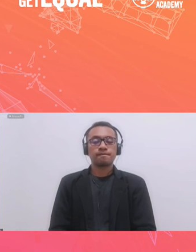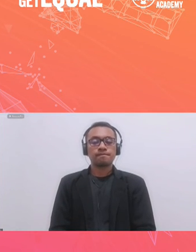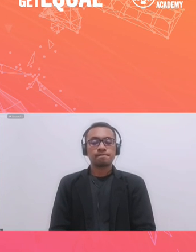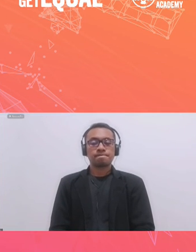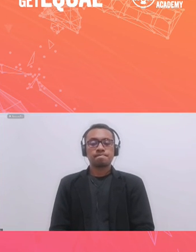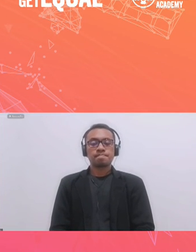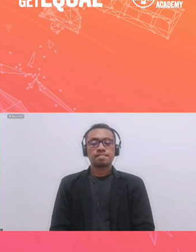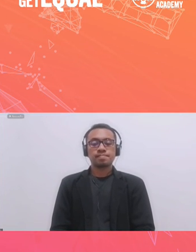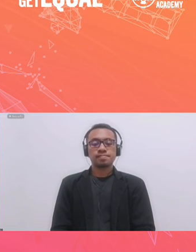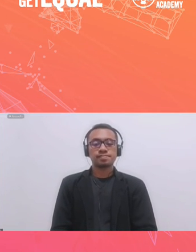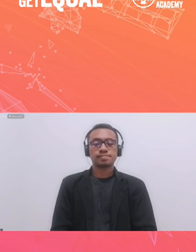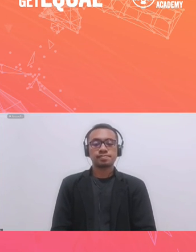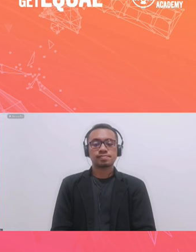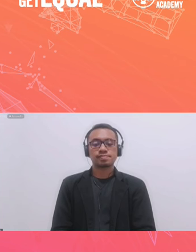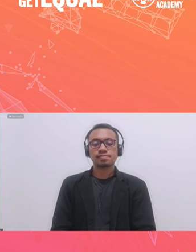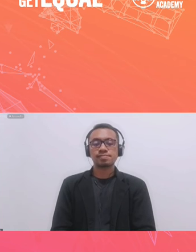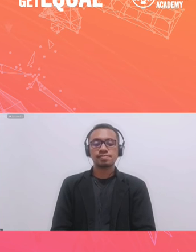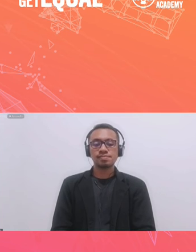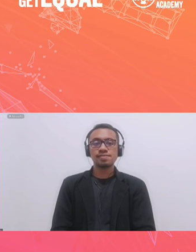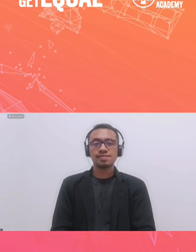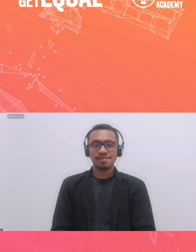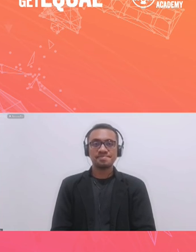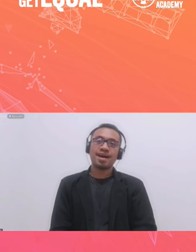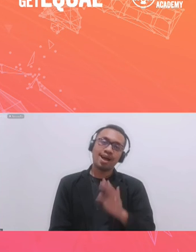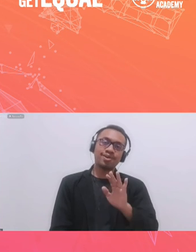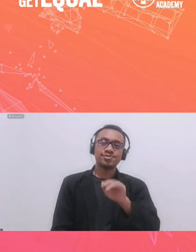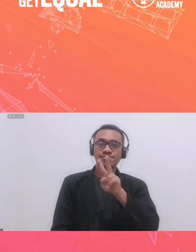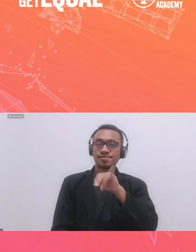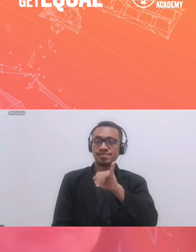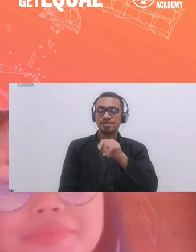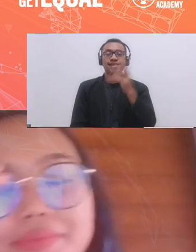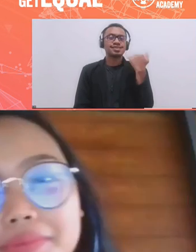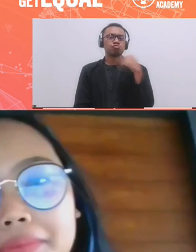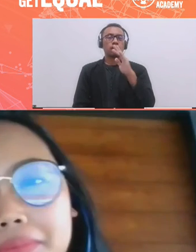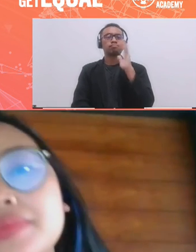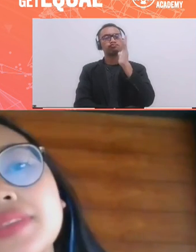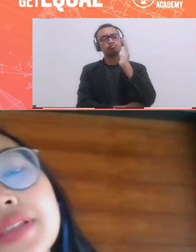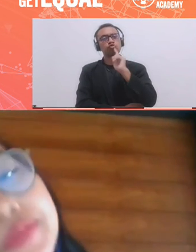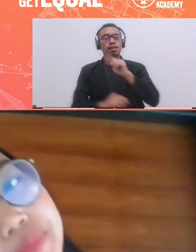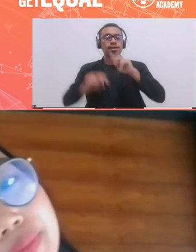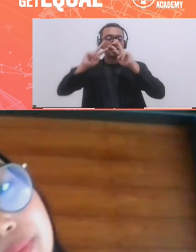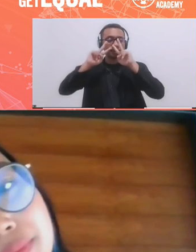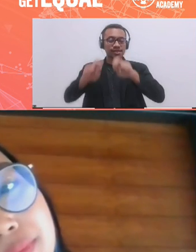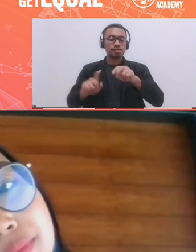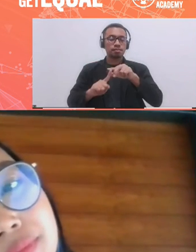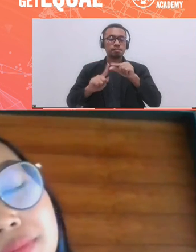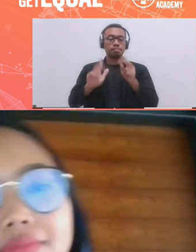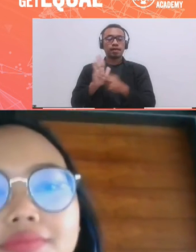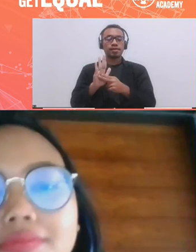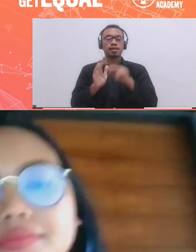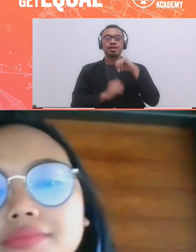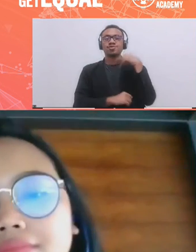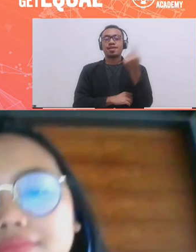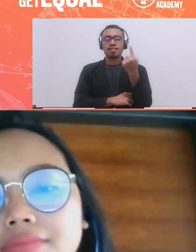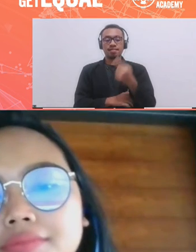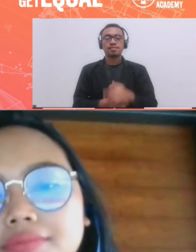Hai. Gimana, Kak Vivi? Tadi kita sudah ada paparan juga tuh berkaitan dengan riset yang dilakukan oleh Plan Internasional. Jadi